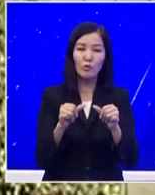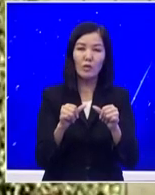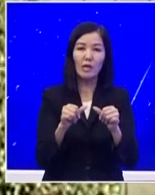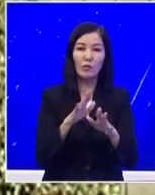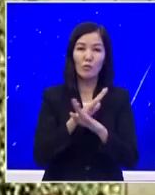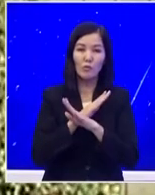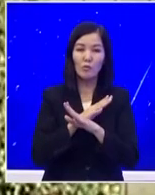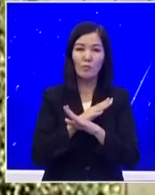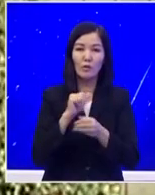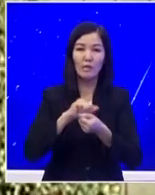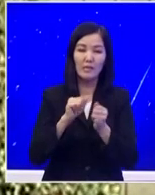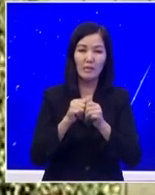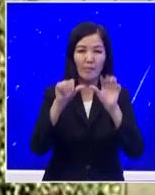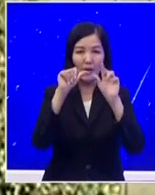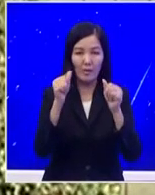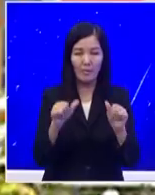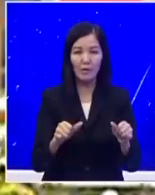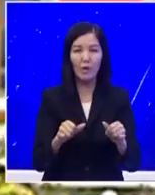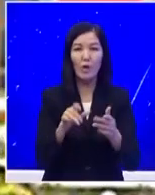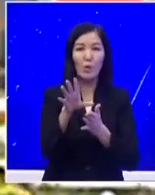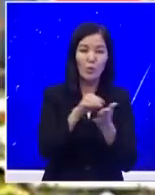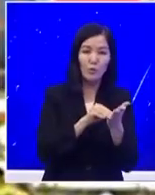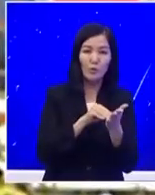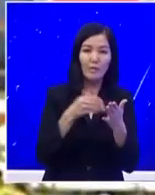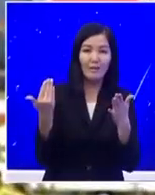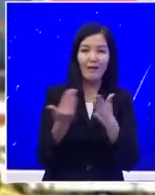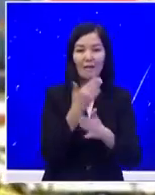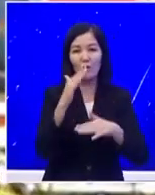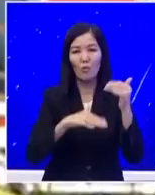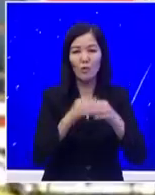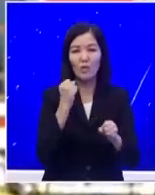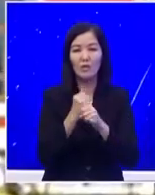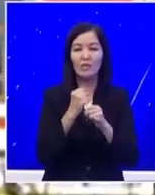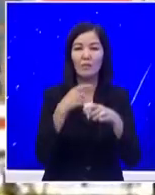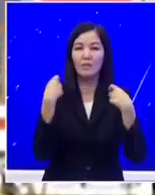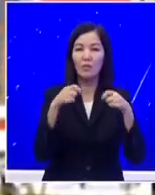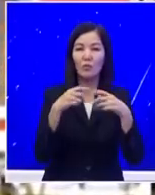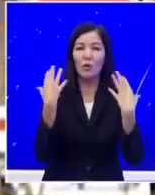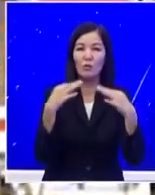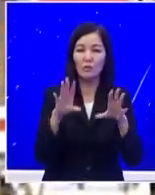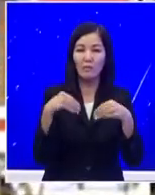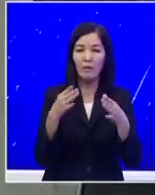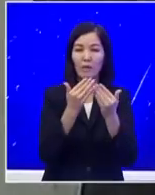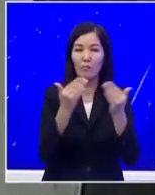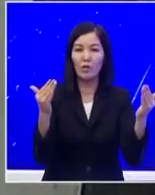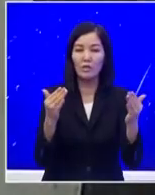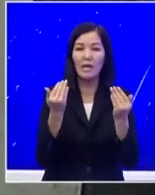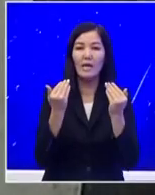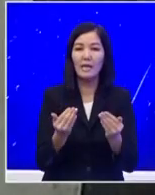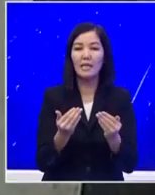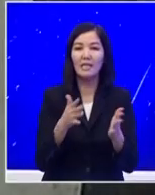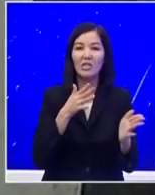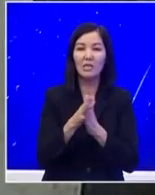кейін мәрмәрден жасалған жұмыстарының көшірмелерін қолдан қайталап, оларды сатуға рұқсат берген. Енді мұражай соның